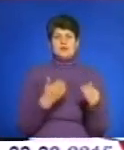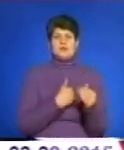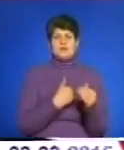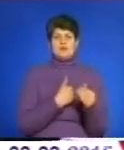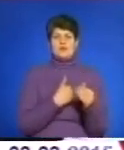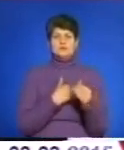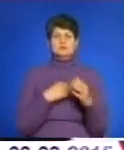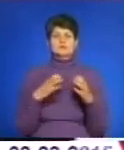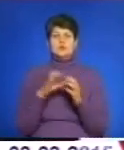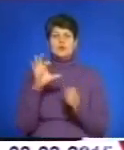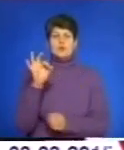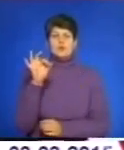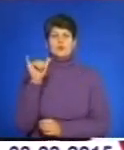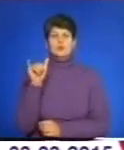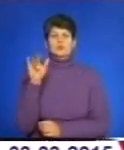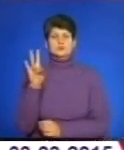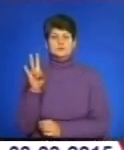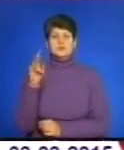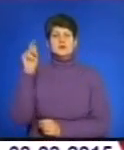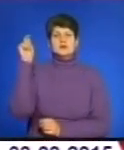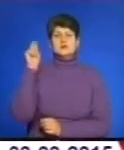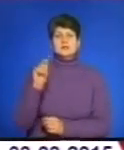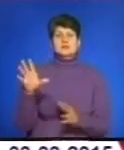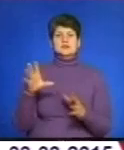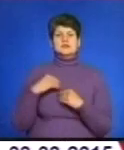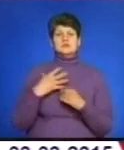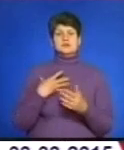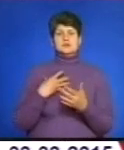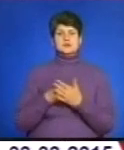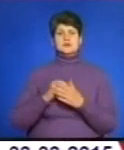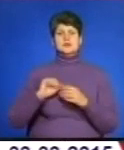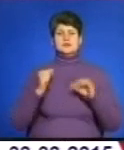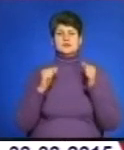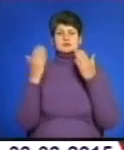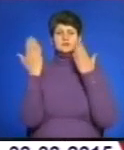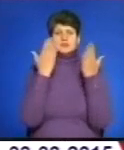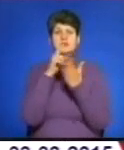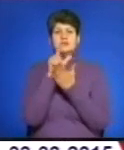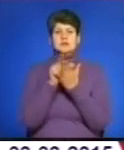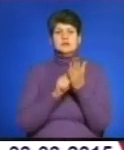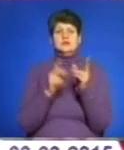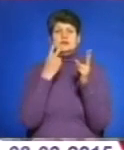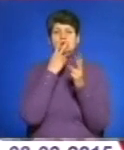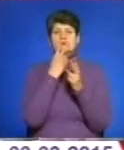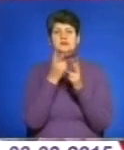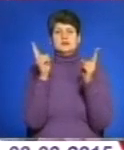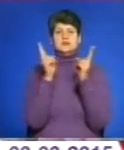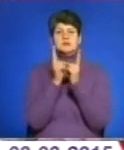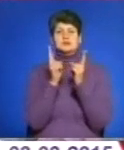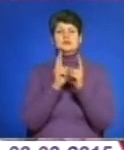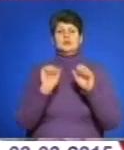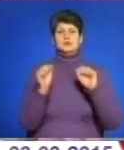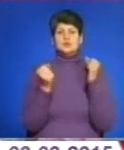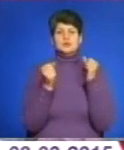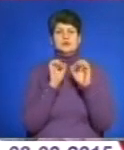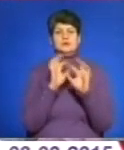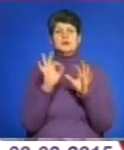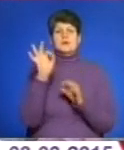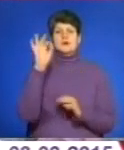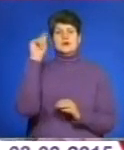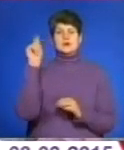ОУН. На рідну Тернопільщину приїхав зі своїми побратимами прочитати вірші, побачитися з друзями та розповісти про війну.